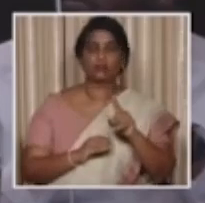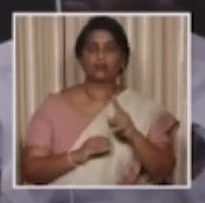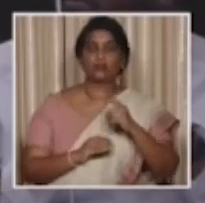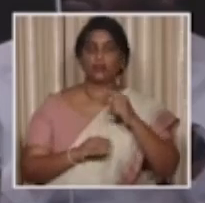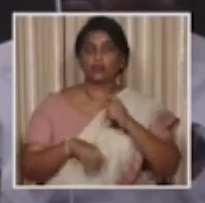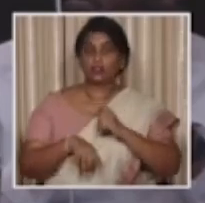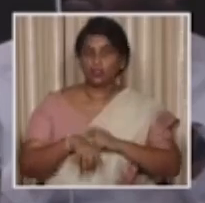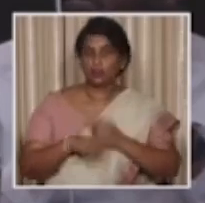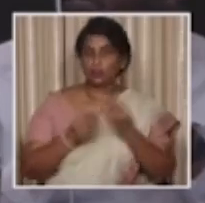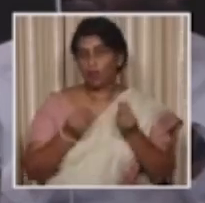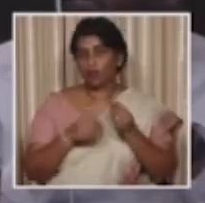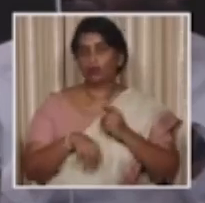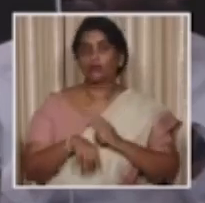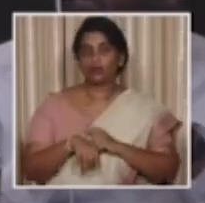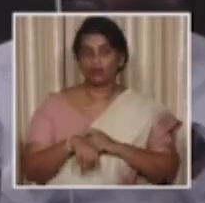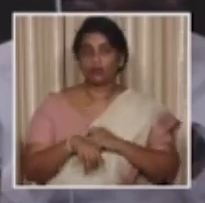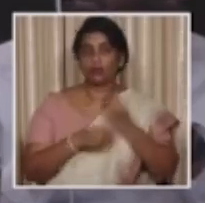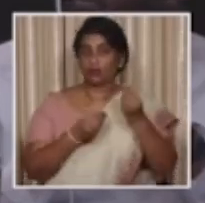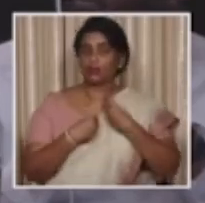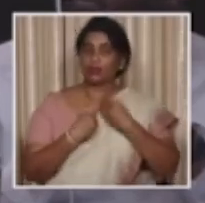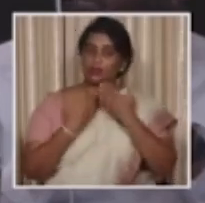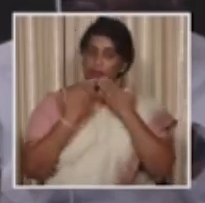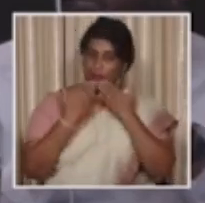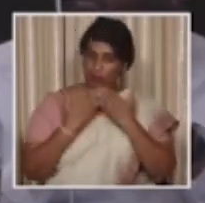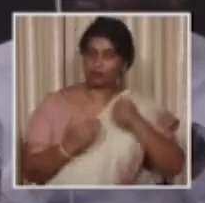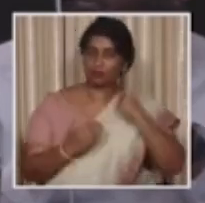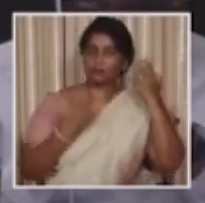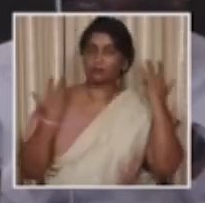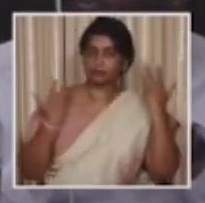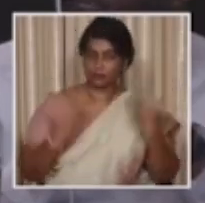මට තිබෙන සුළු කාලය දීම ගැන ස්තුතිවන්ත